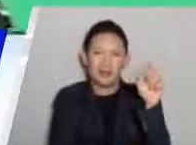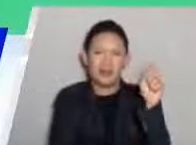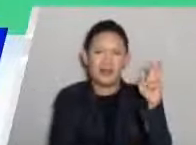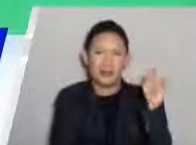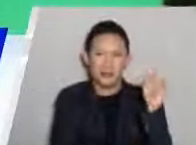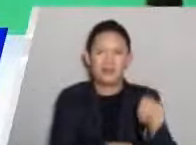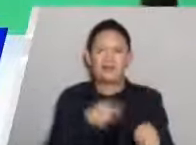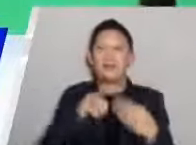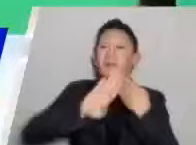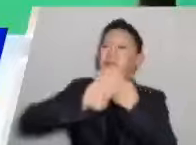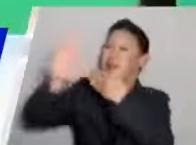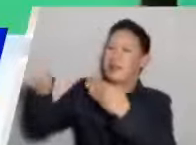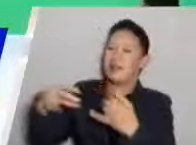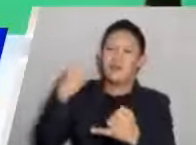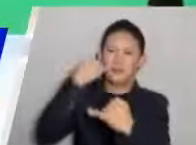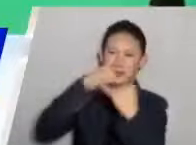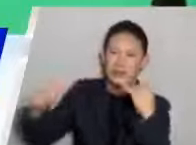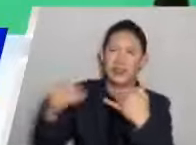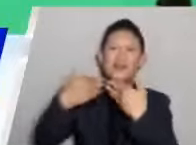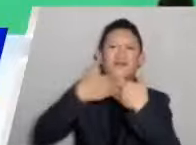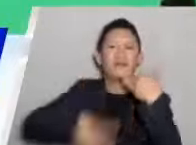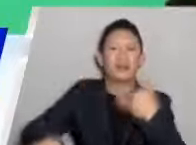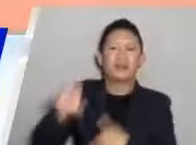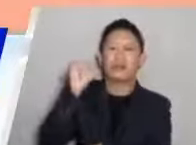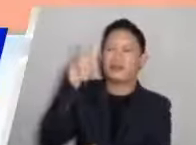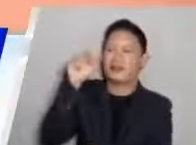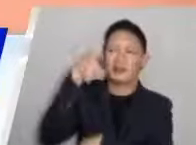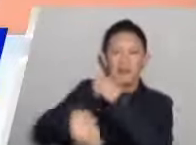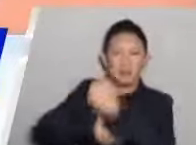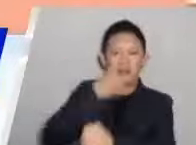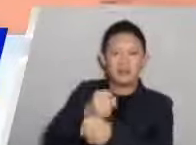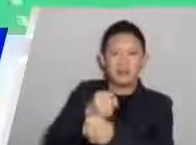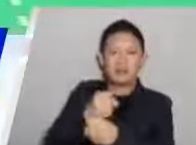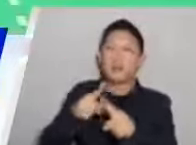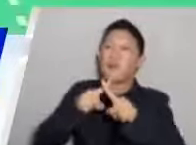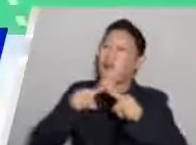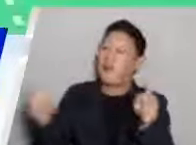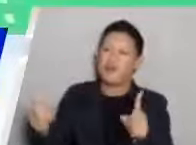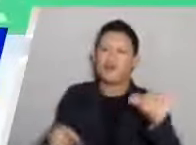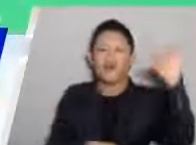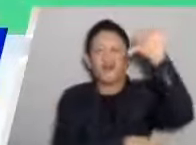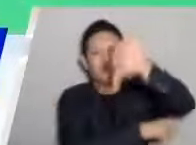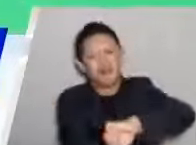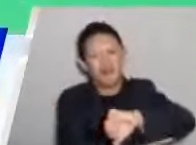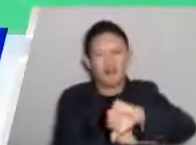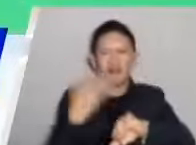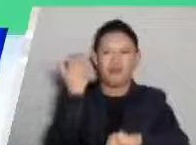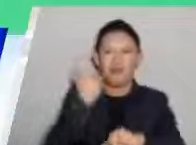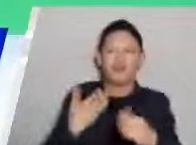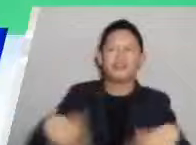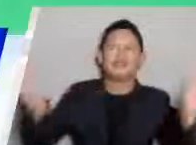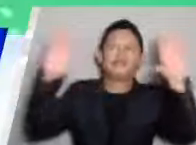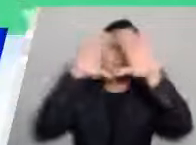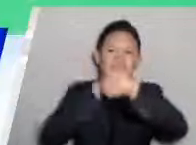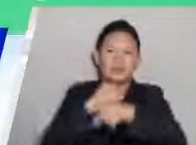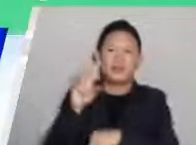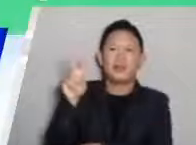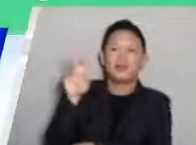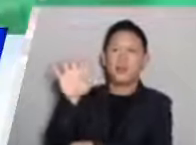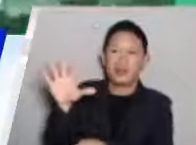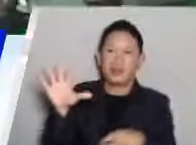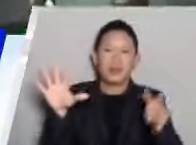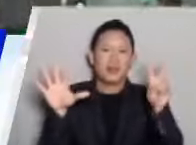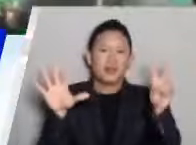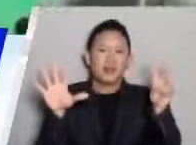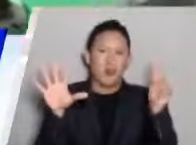12 taon. Pero kinapos sila at natapos ang first set sa 25-21 para sa Binild. Sa second at third